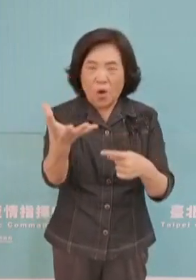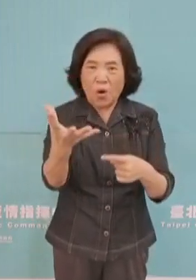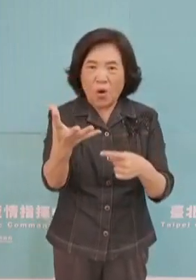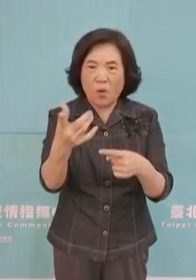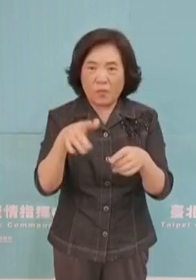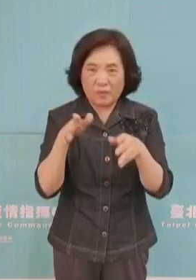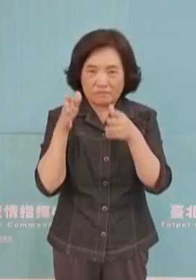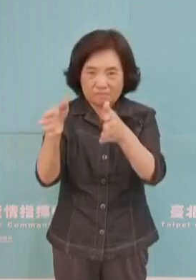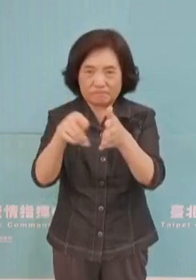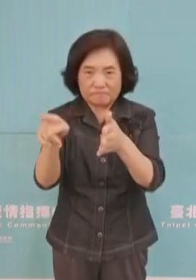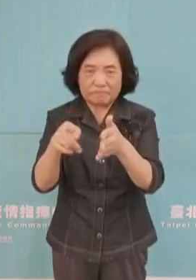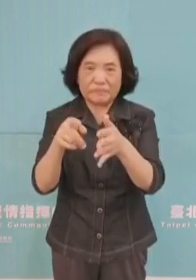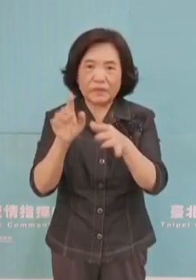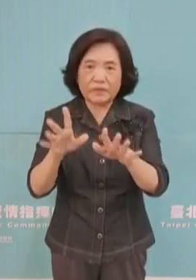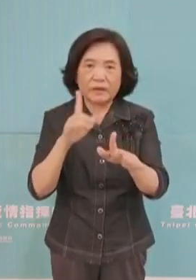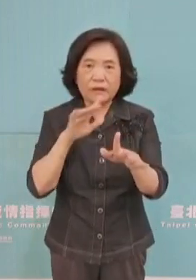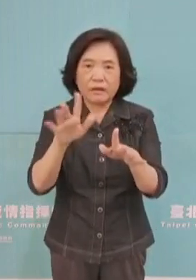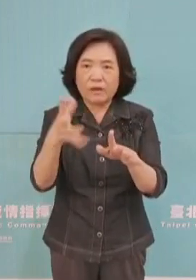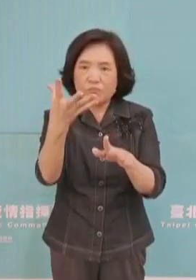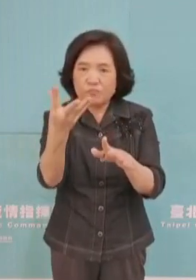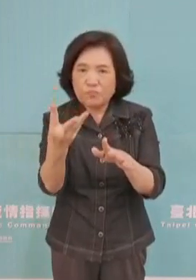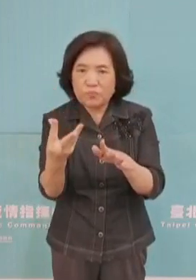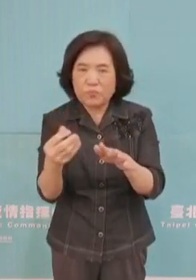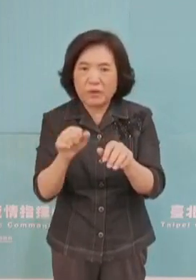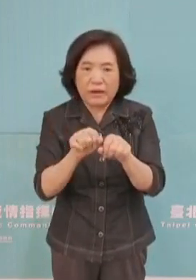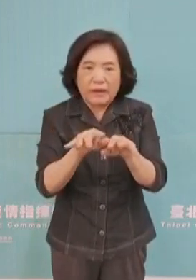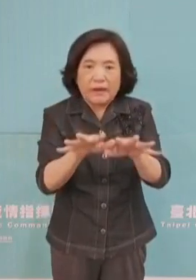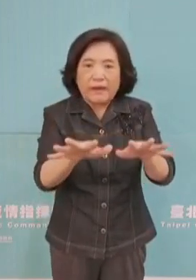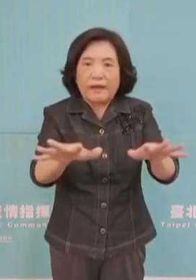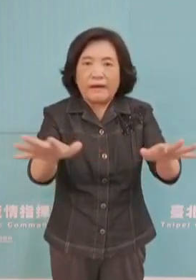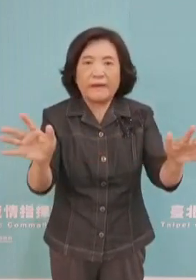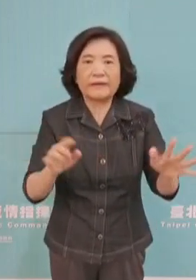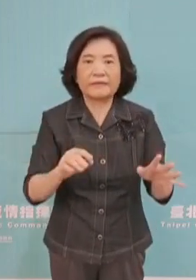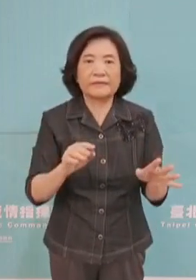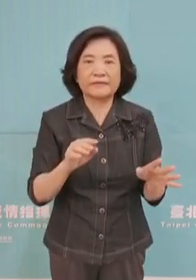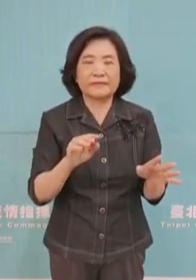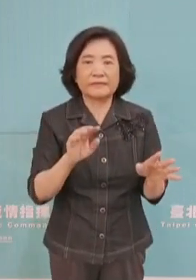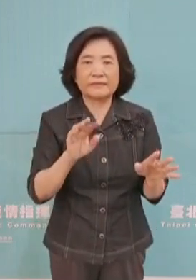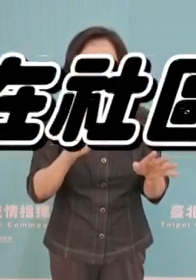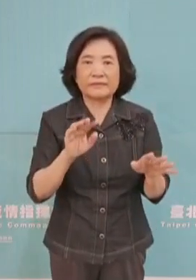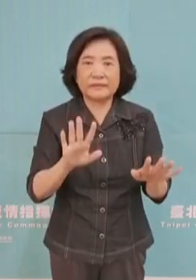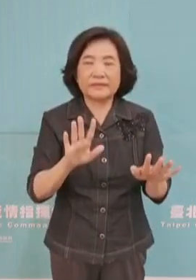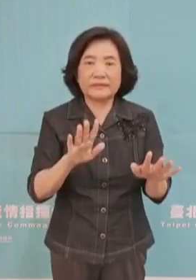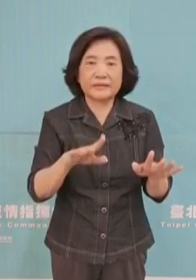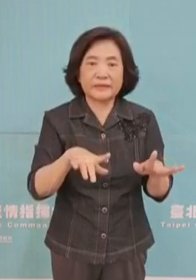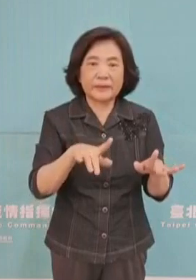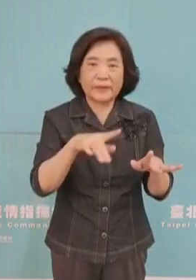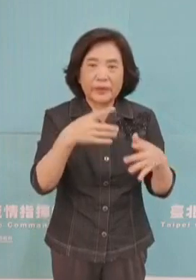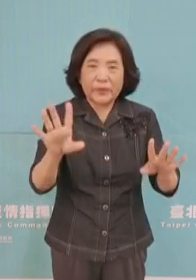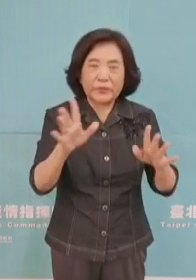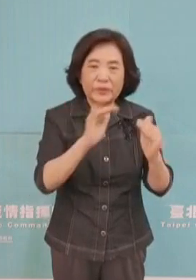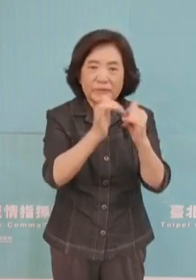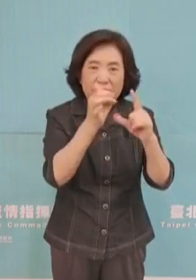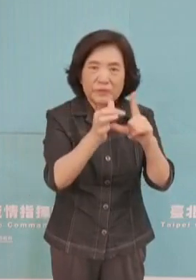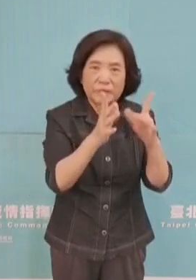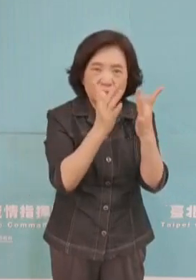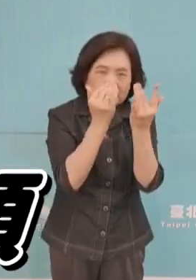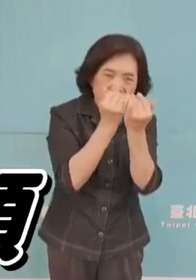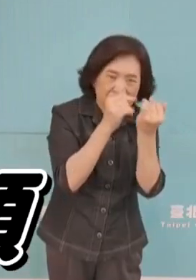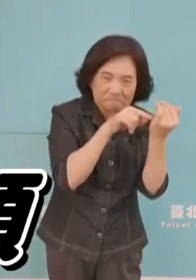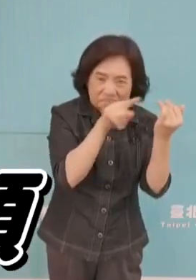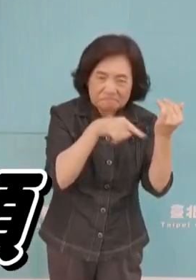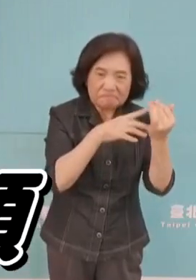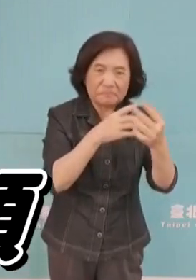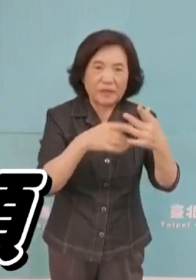理。可是现在数量开始少的话，我们现在问题是我们如何把躲在社区里面那